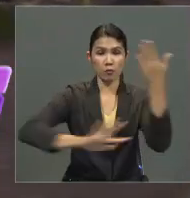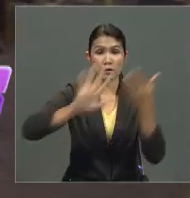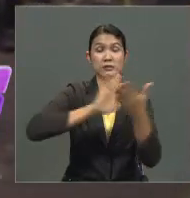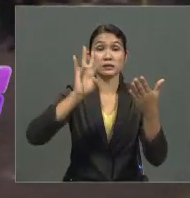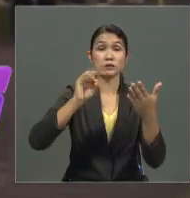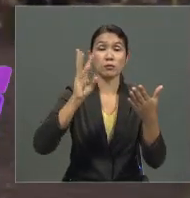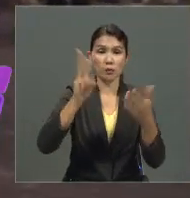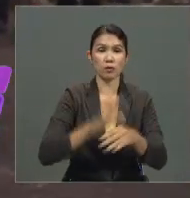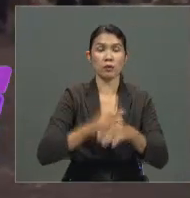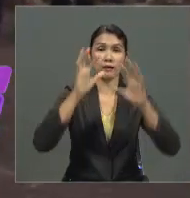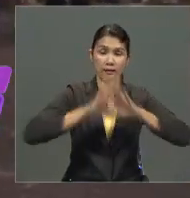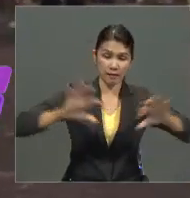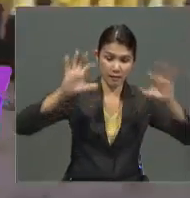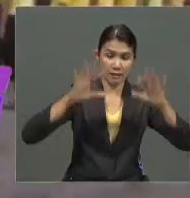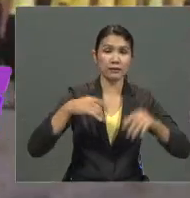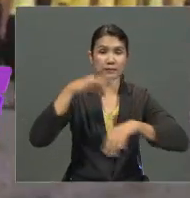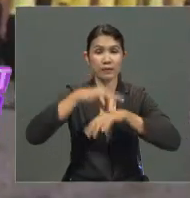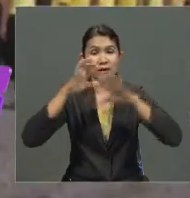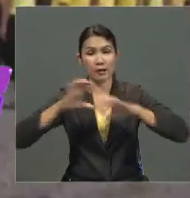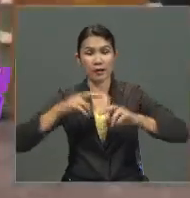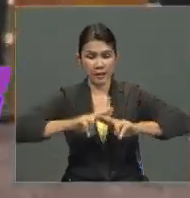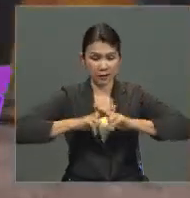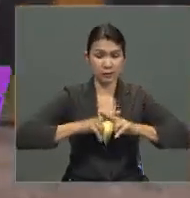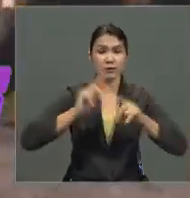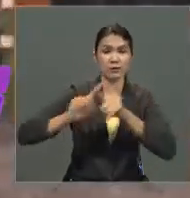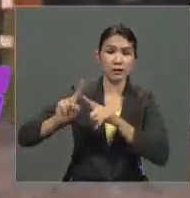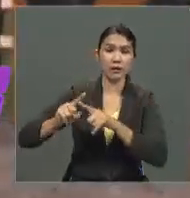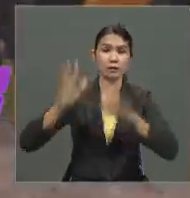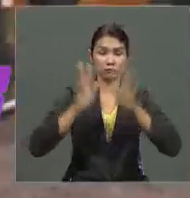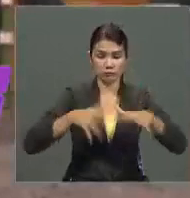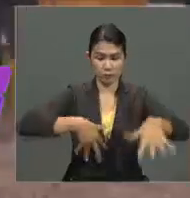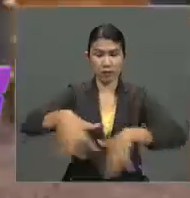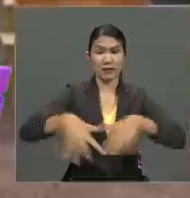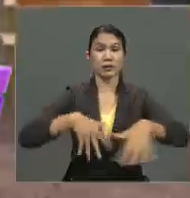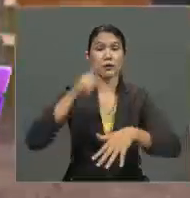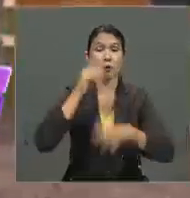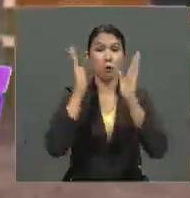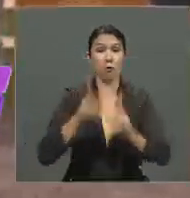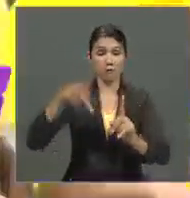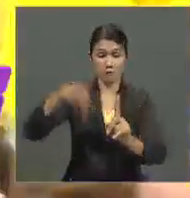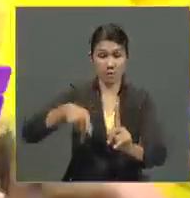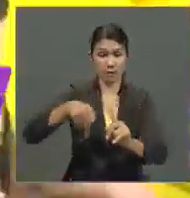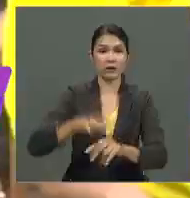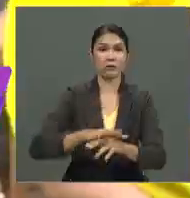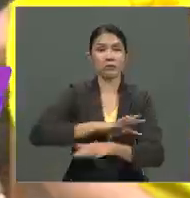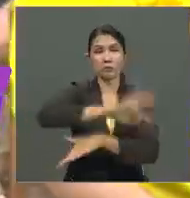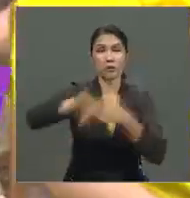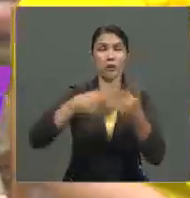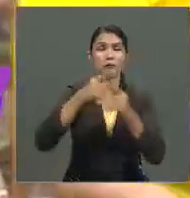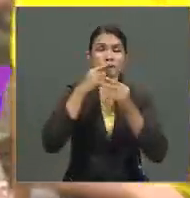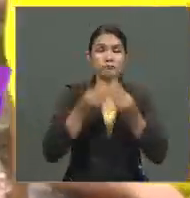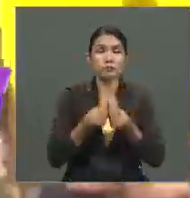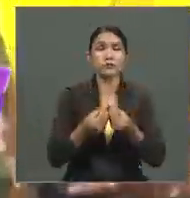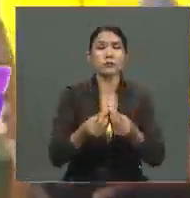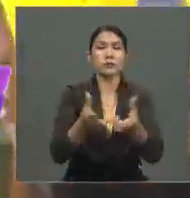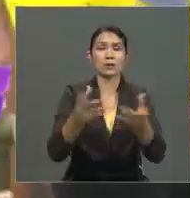พร้อมด้วยข้าราชการพนักงานเจ้าหน้าที่ทั้งภาครัฐภาคเอกชนและประชาชนจิตอาสากว่า 1,000 คนร่วมถวายพระพรและก